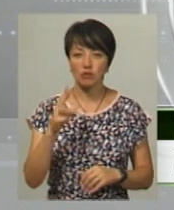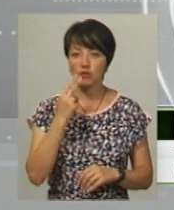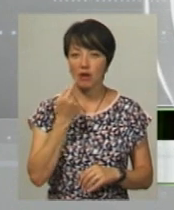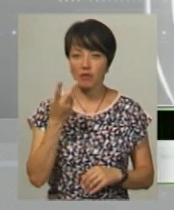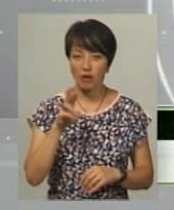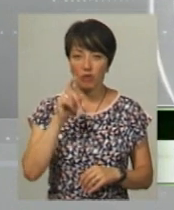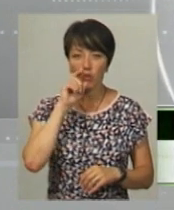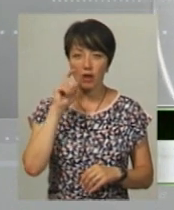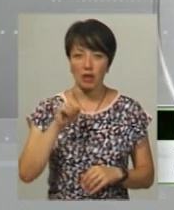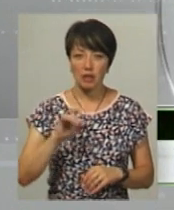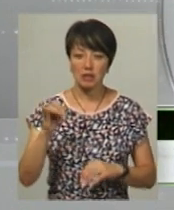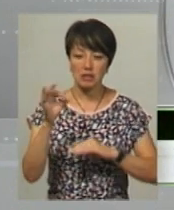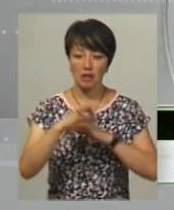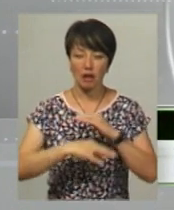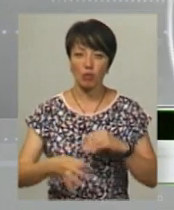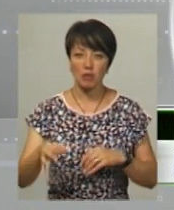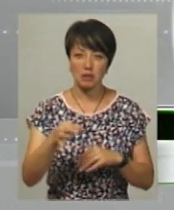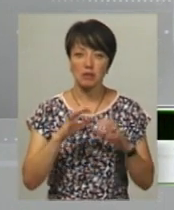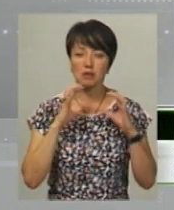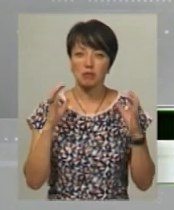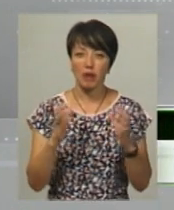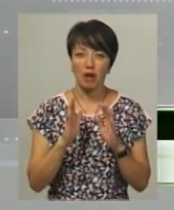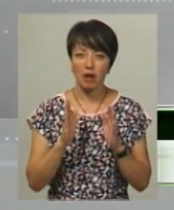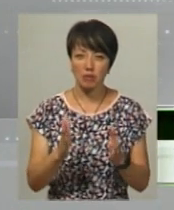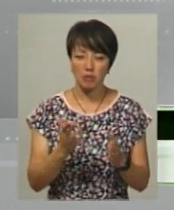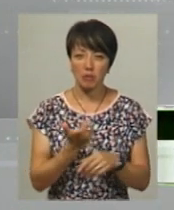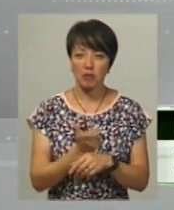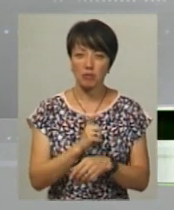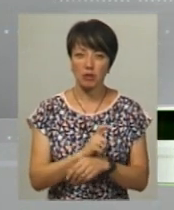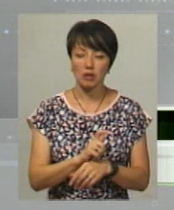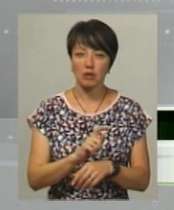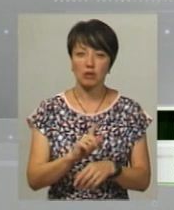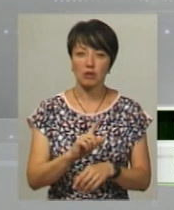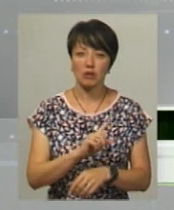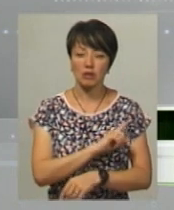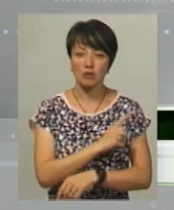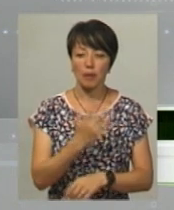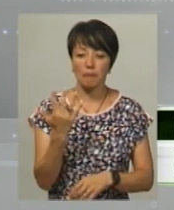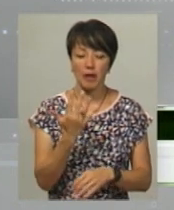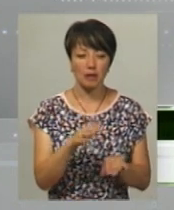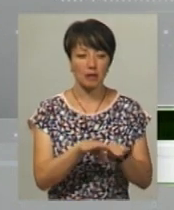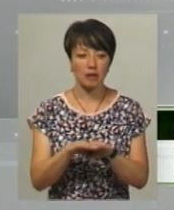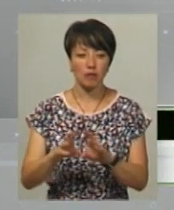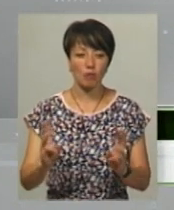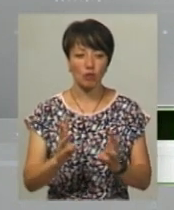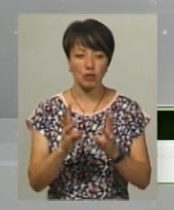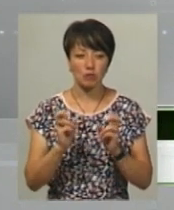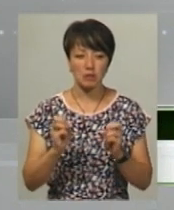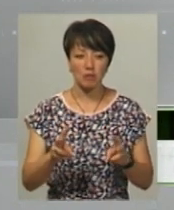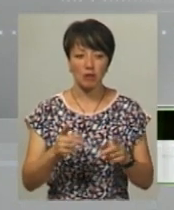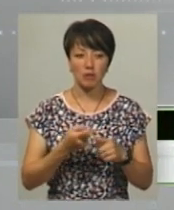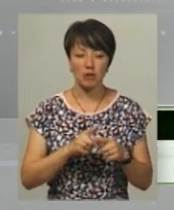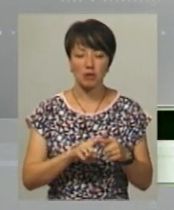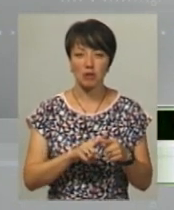Україні та і в західних областях зберігатиметься, переважатиме надзвичайний п'ятий клас пожежної небезпеки. Протягом